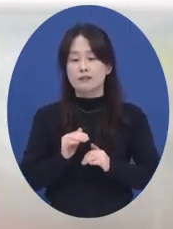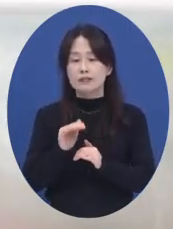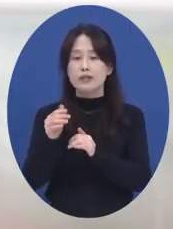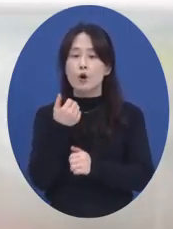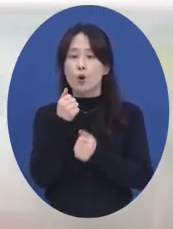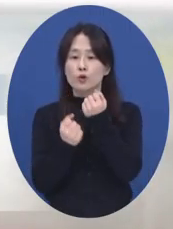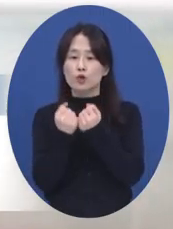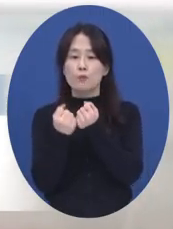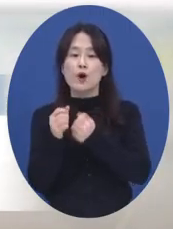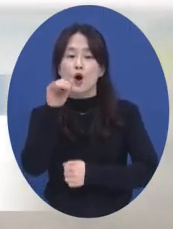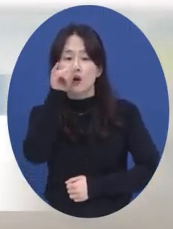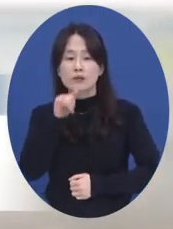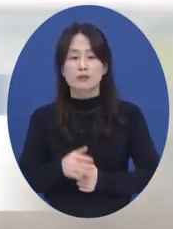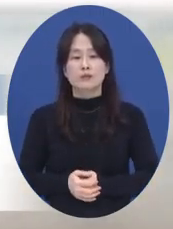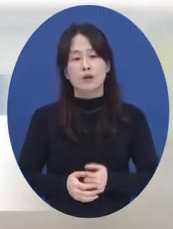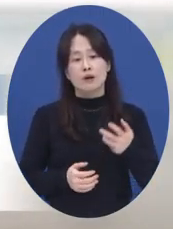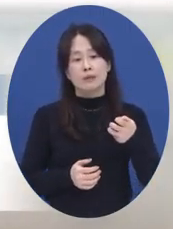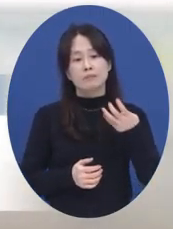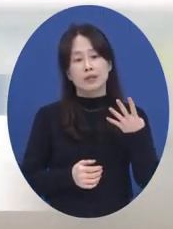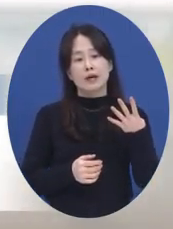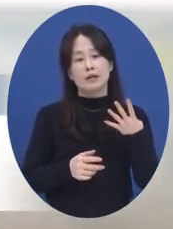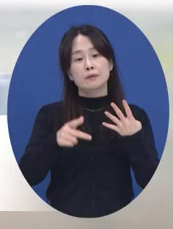설명합니다.